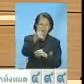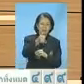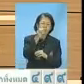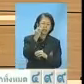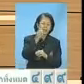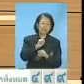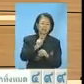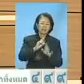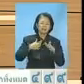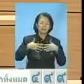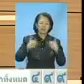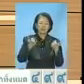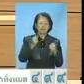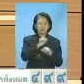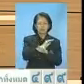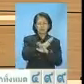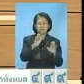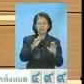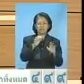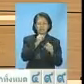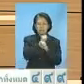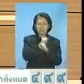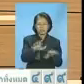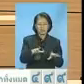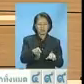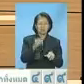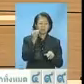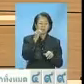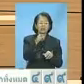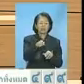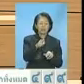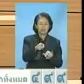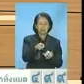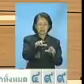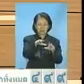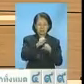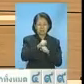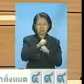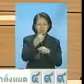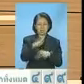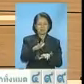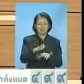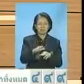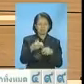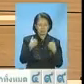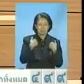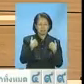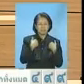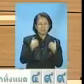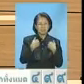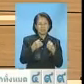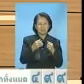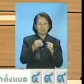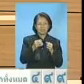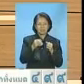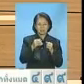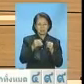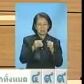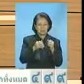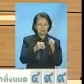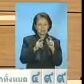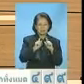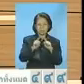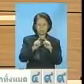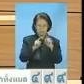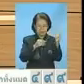ายเนี่ยไม่ถูกทำลายเนี่ยบ้านนั้นเขายึดแล้วฮะรู้ไหมฮะหลายที่เก็บภาษีสองทางฮะพูดแค่นี้ท่านเข้าใ